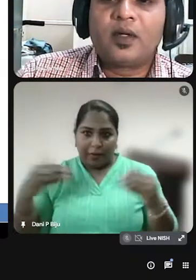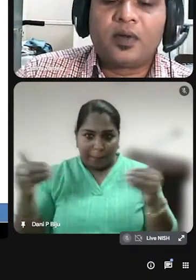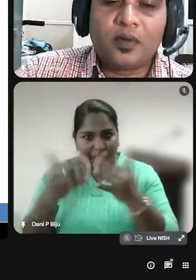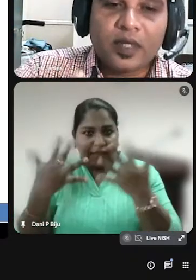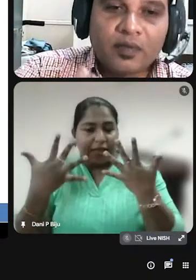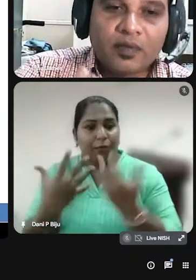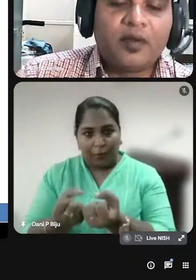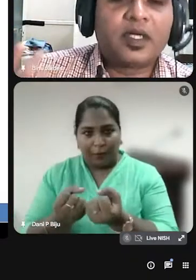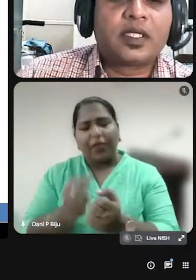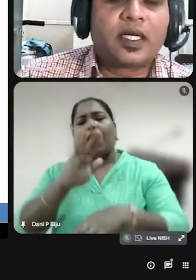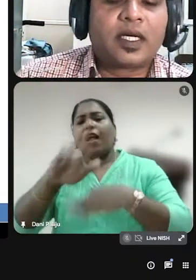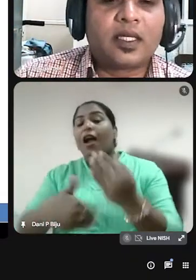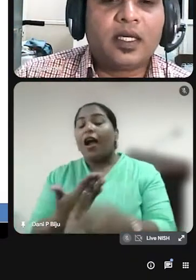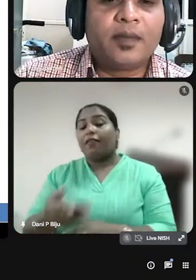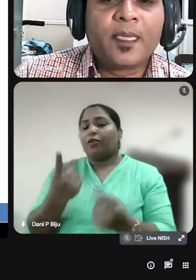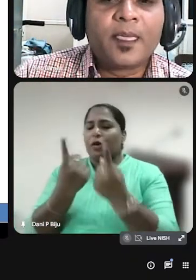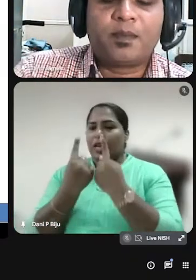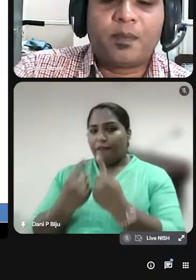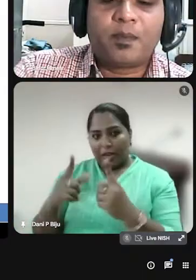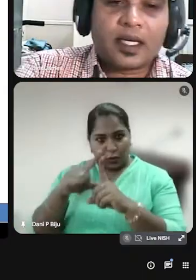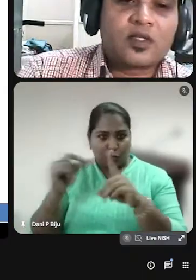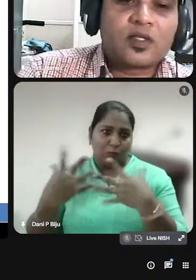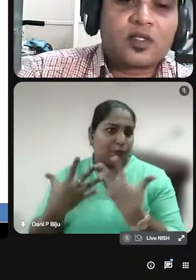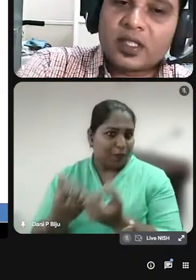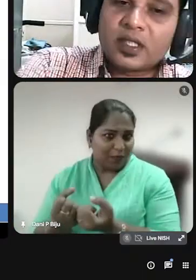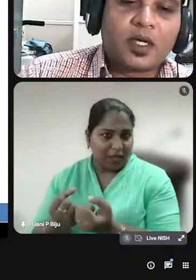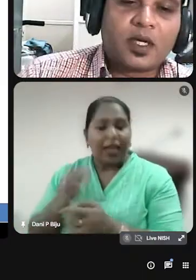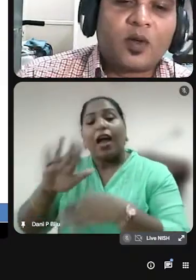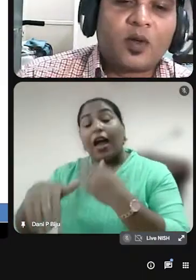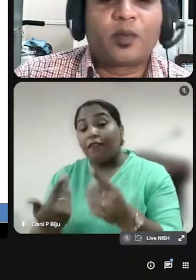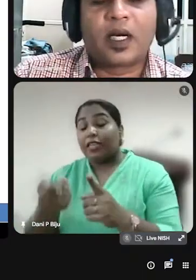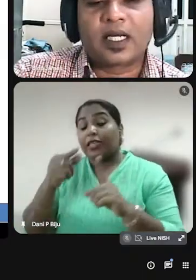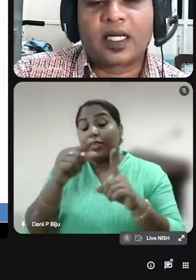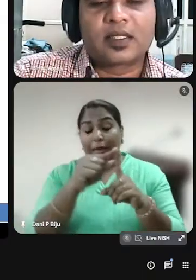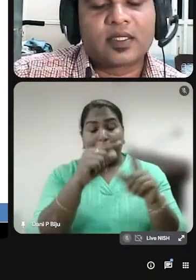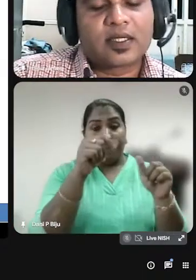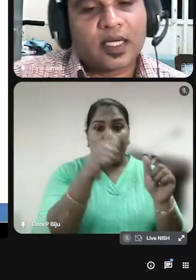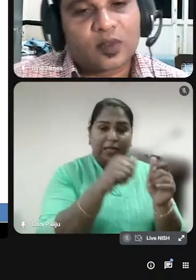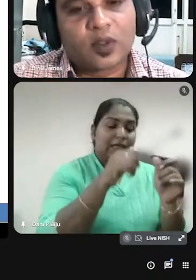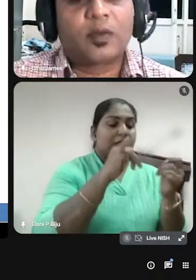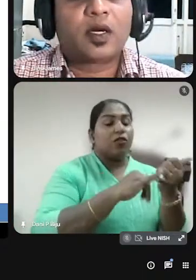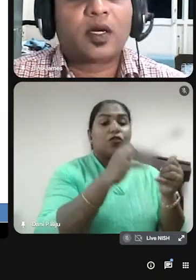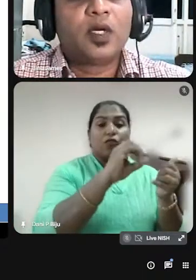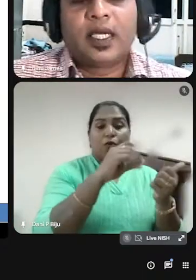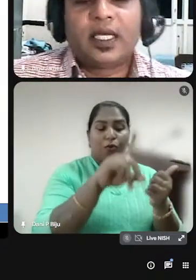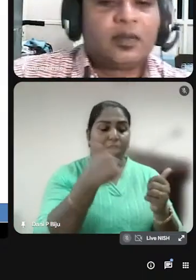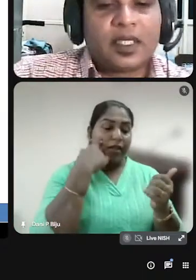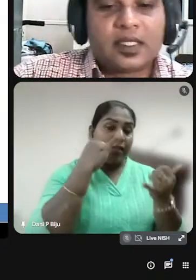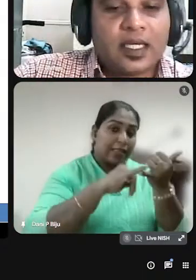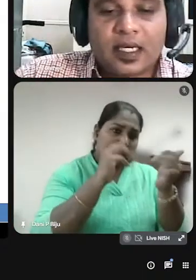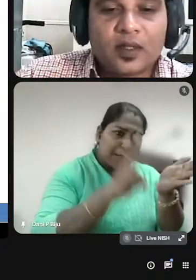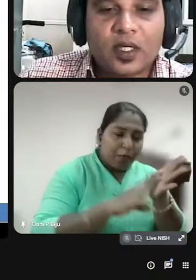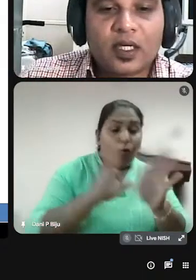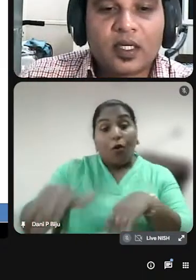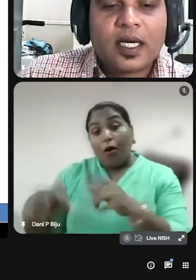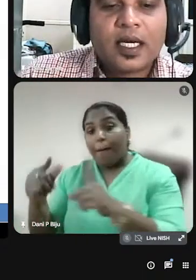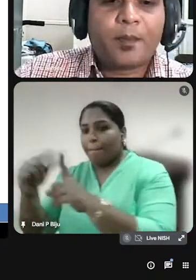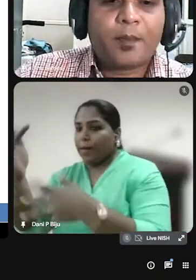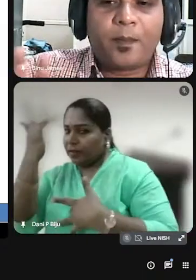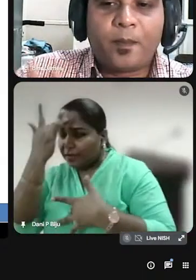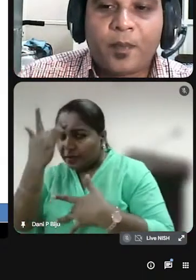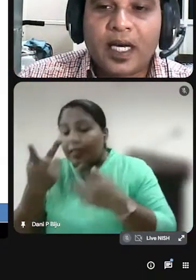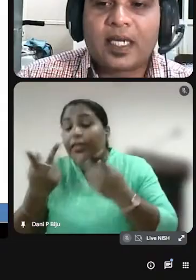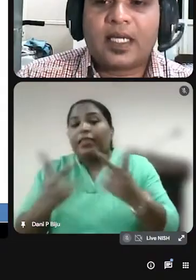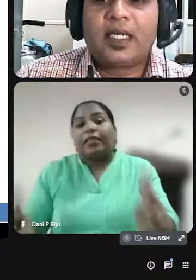പ്രോപ്പറായിട്ട് ഒരു ഇവാലുവേഷൻ നടത്തി ഇത് പാർക്കിൻസോണിസം ആണോ അതോ പാർക്കിൻസൺസ് അസുഖമാണോ എന്ന് മനസ്സിലാക്കാനുള്ളത്.